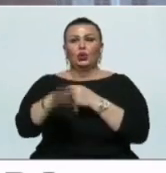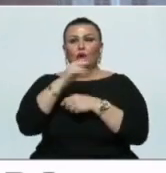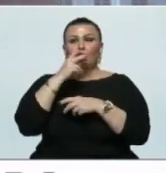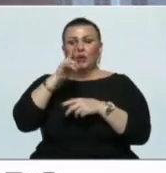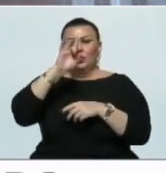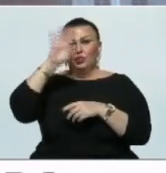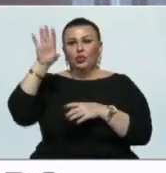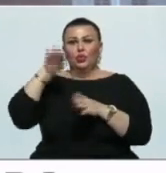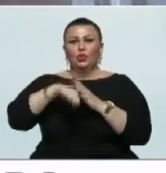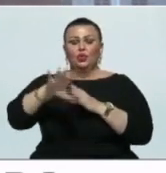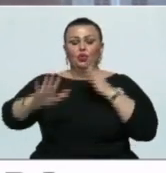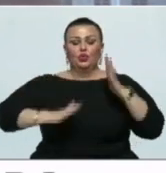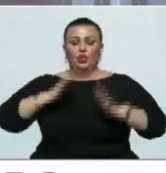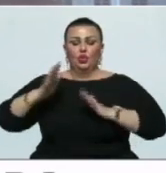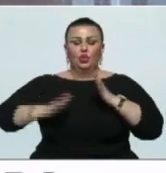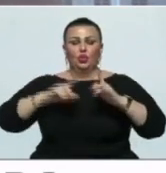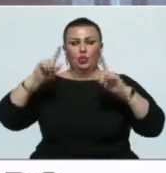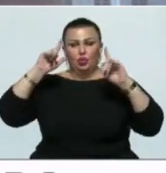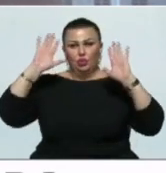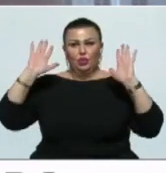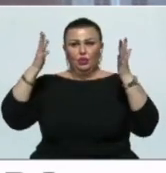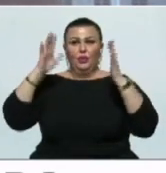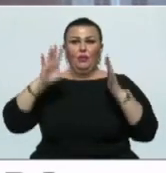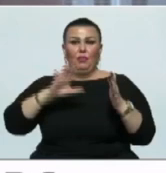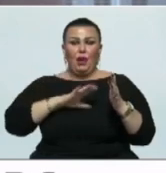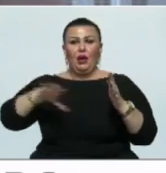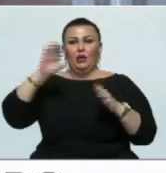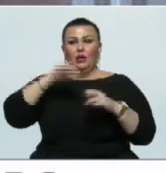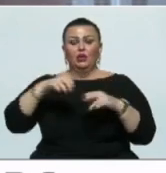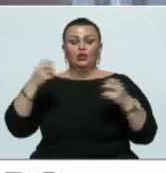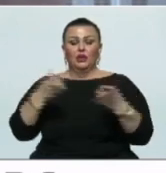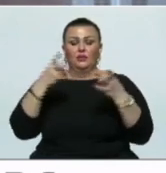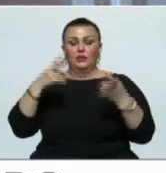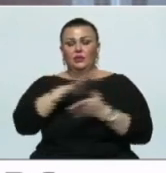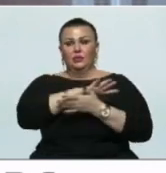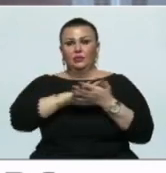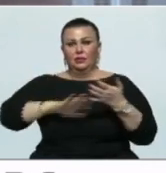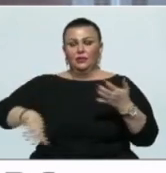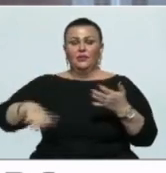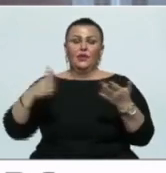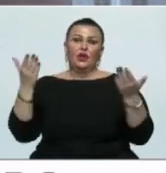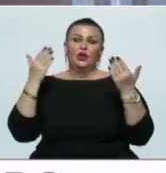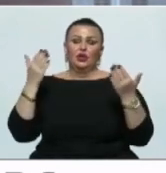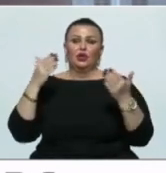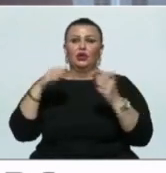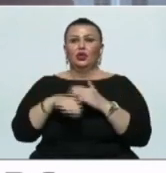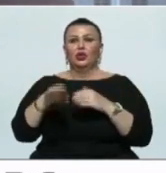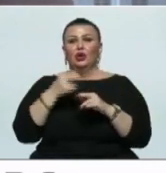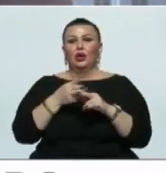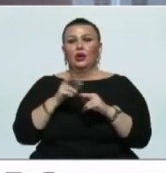müthiş bir coşkulu bir kutlama oldu. O kutlamalar hala devam ediyor. İnşallah bu süreç